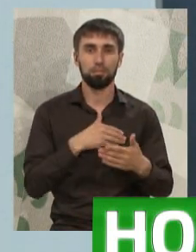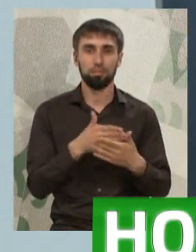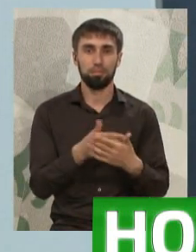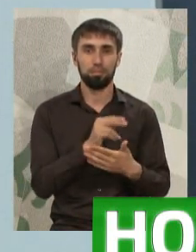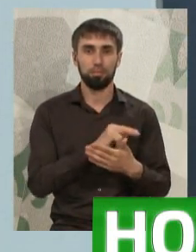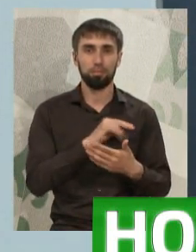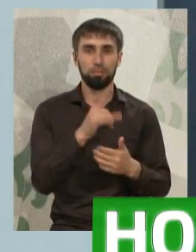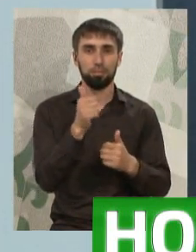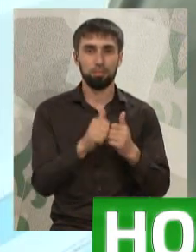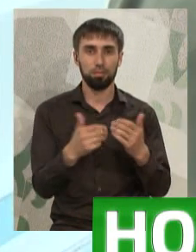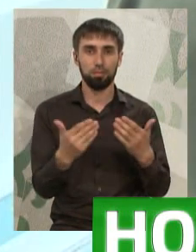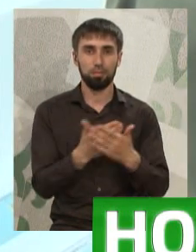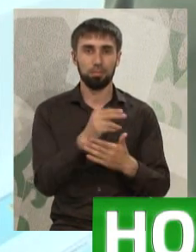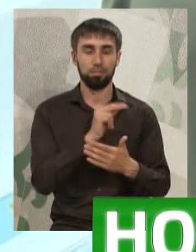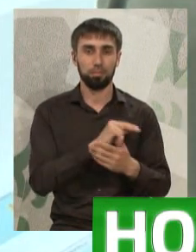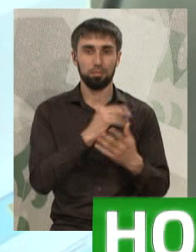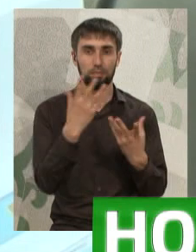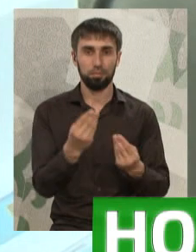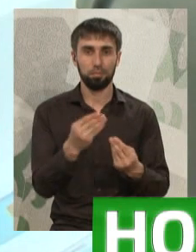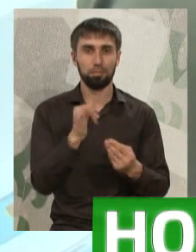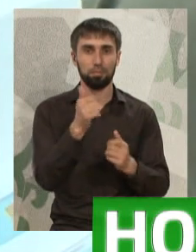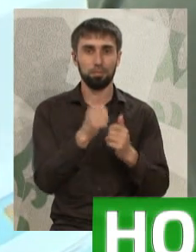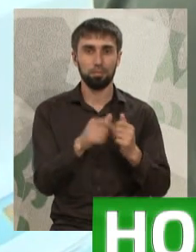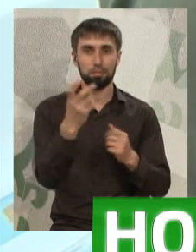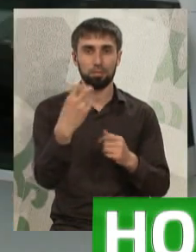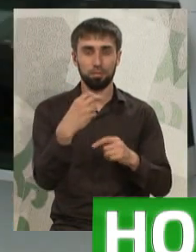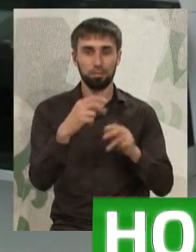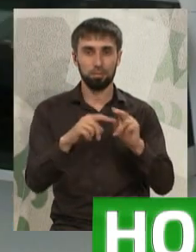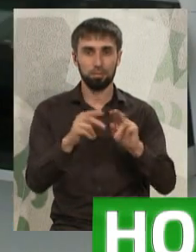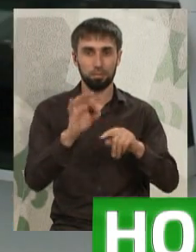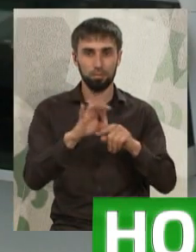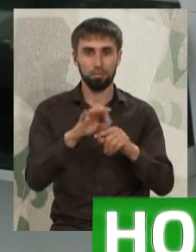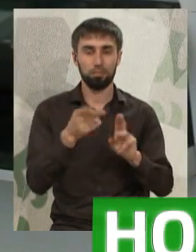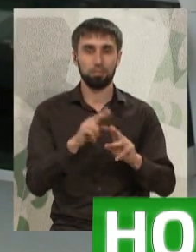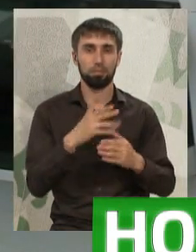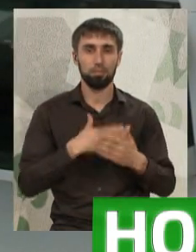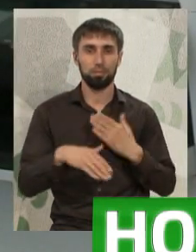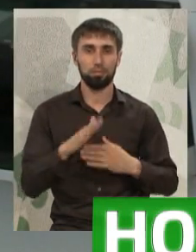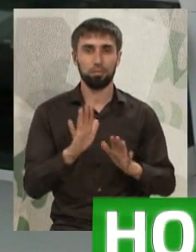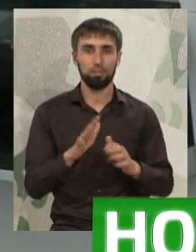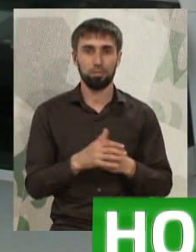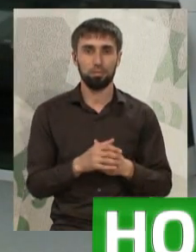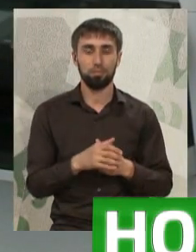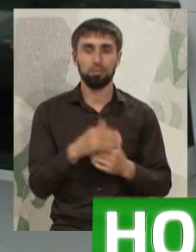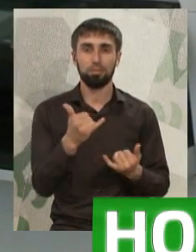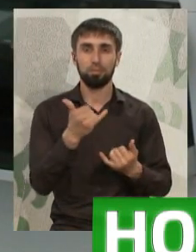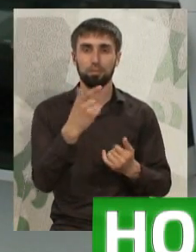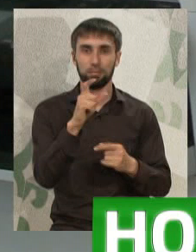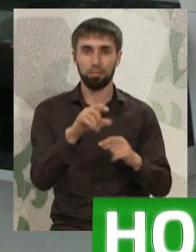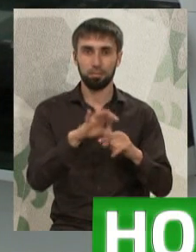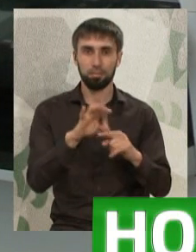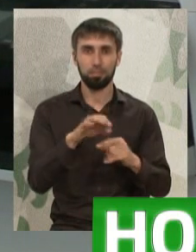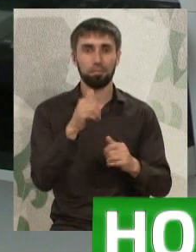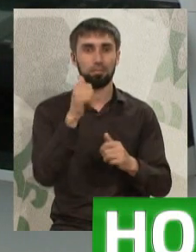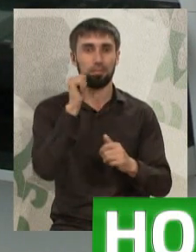тогда каждый новый рабочий день, каждый новый пациент будет лишь в радость. Сегодня одни больные, завтра другие. И каждый